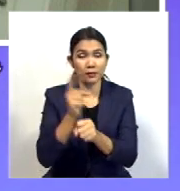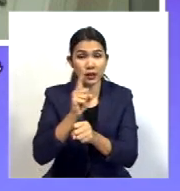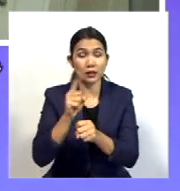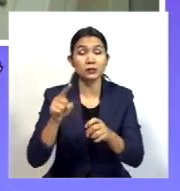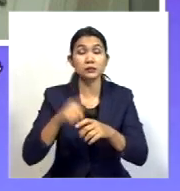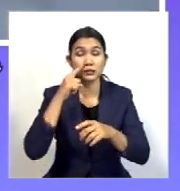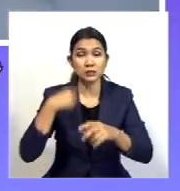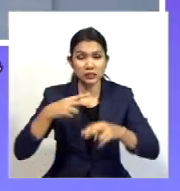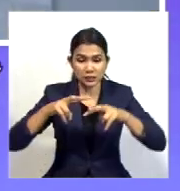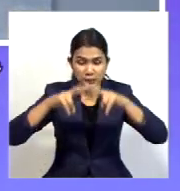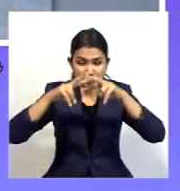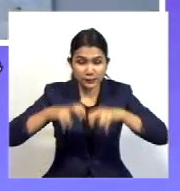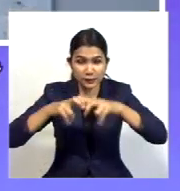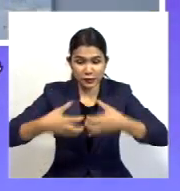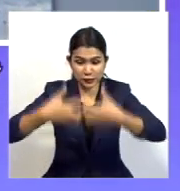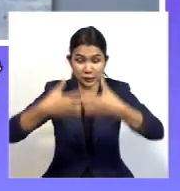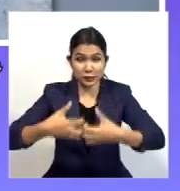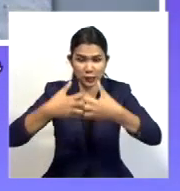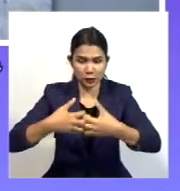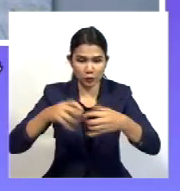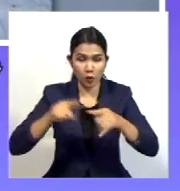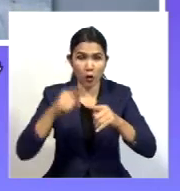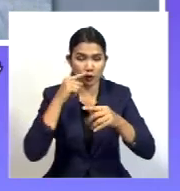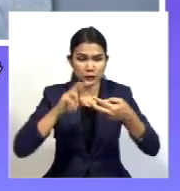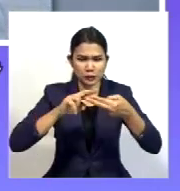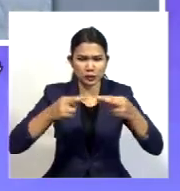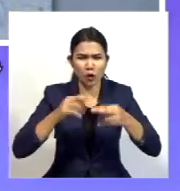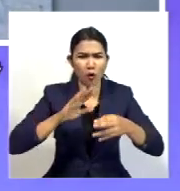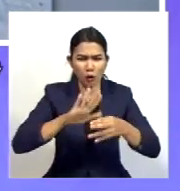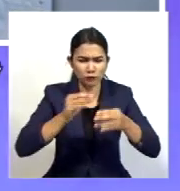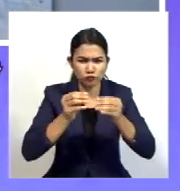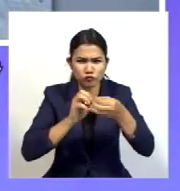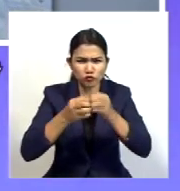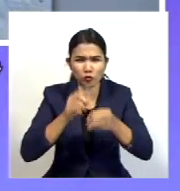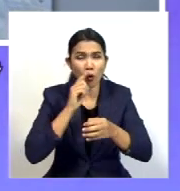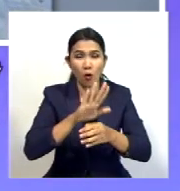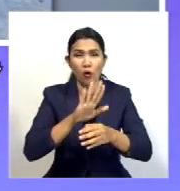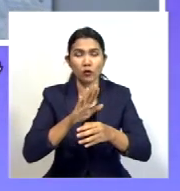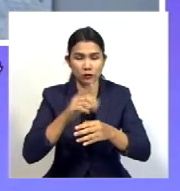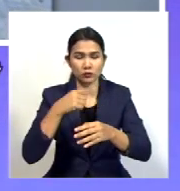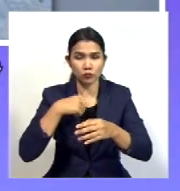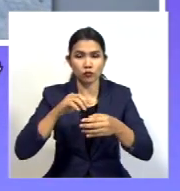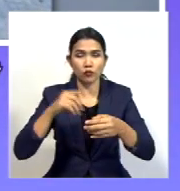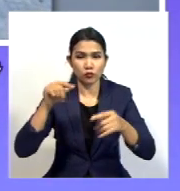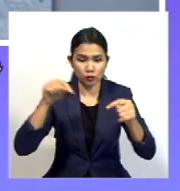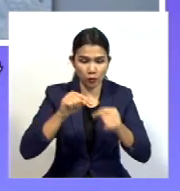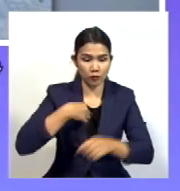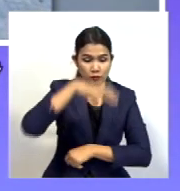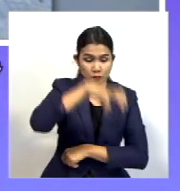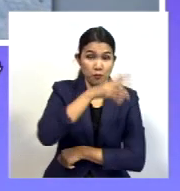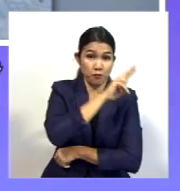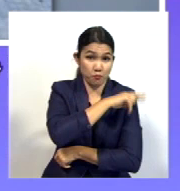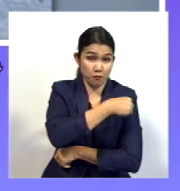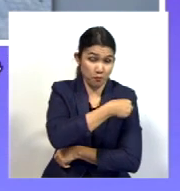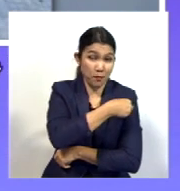รหัสพันธุกรรมชั้นสูงนะครับที่ขณะที่เราตรวจตรงนี้ก็มีการตรวจทั้งที่กรมวิทยาศาสตร์การแพท